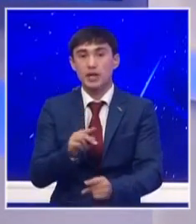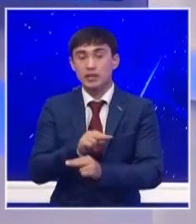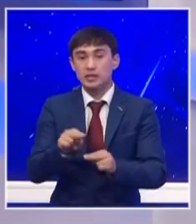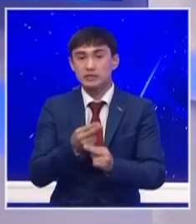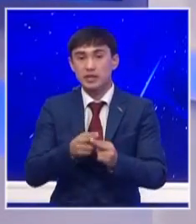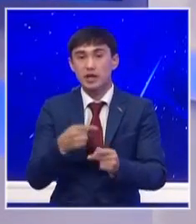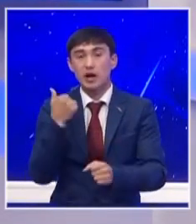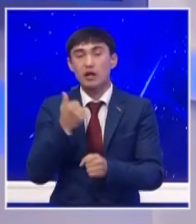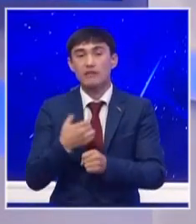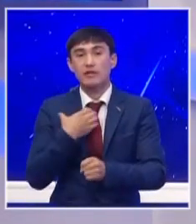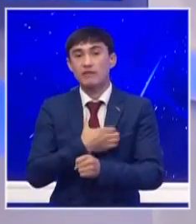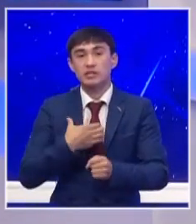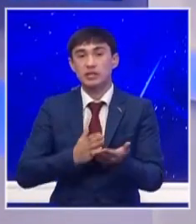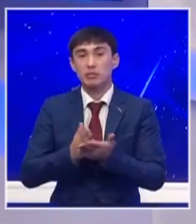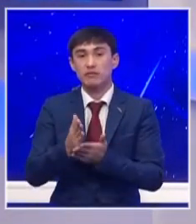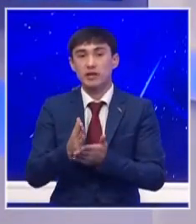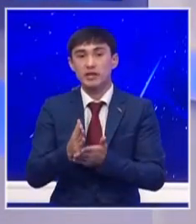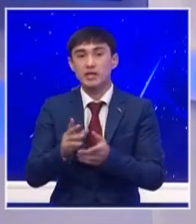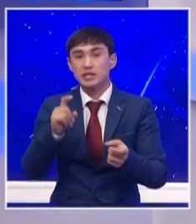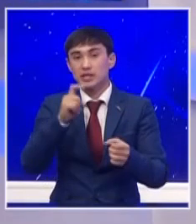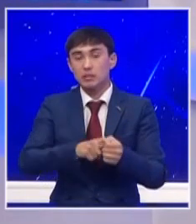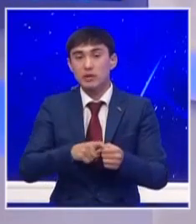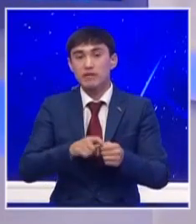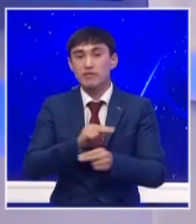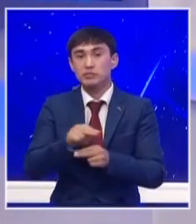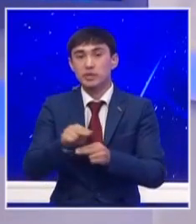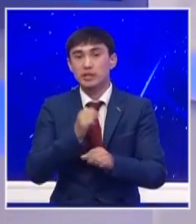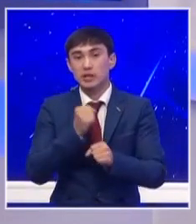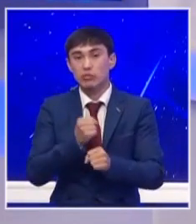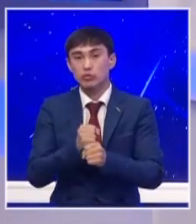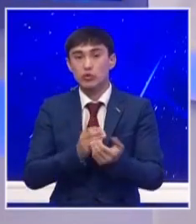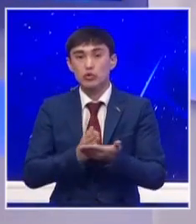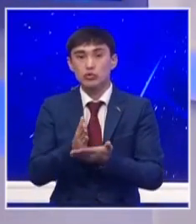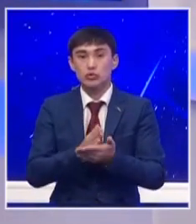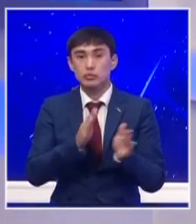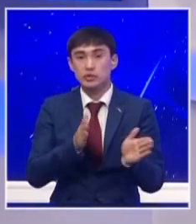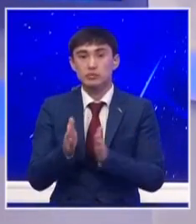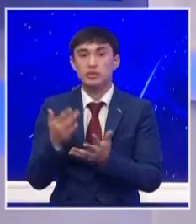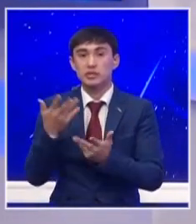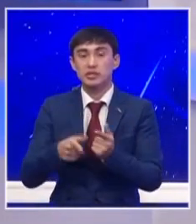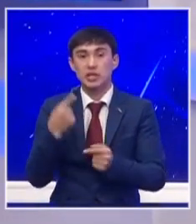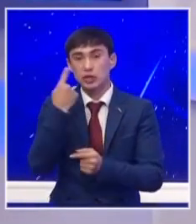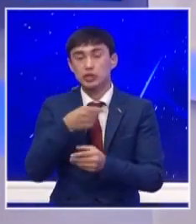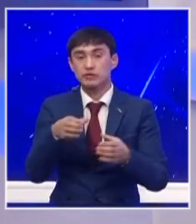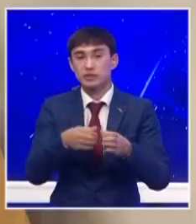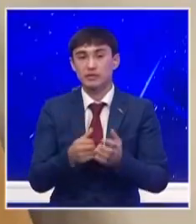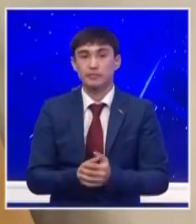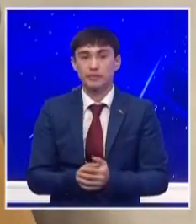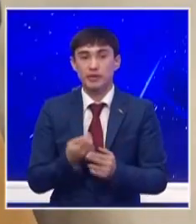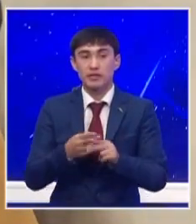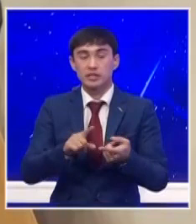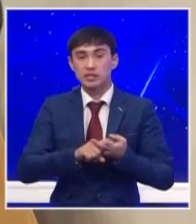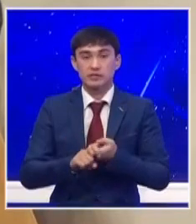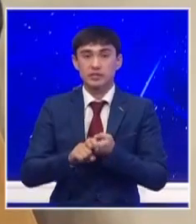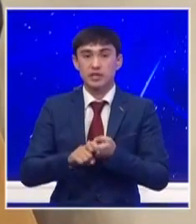является одним из важнейших направлений в закреплении воспитательной работы служебной дисциплины среди личного состава в этой